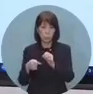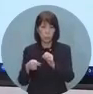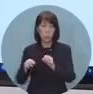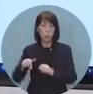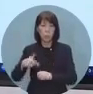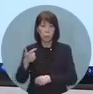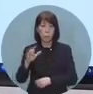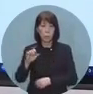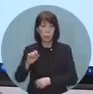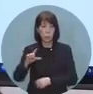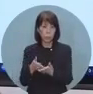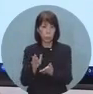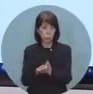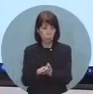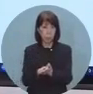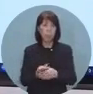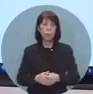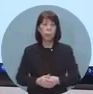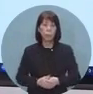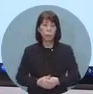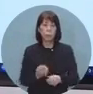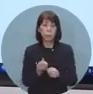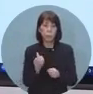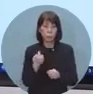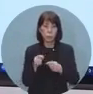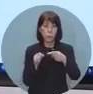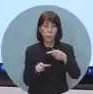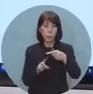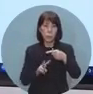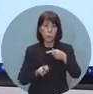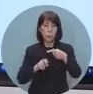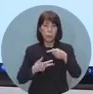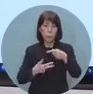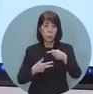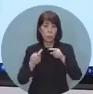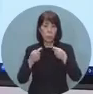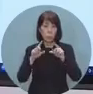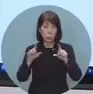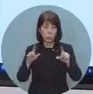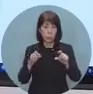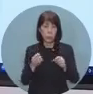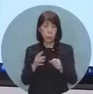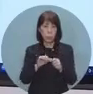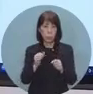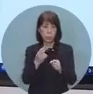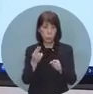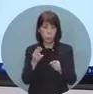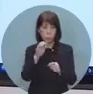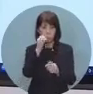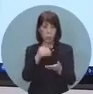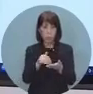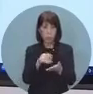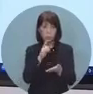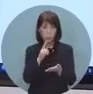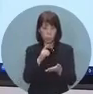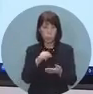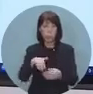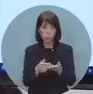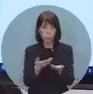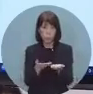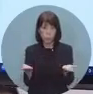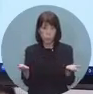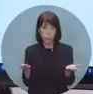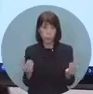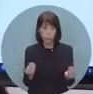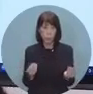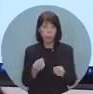600億円と説明していますで昨年1月27日に公表した令和5年度の予算表では989円で